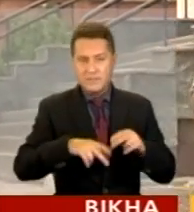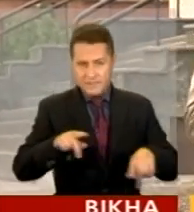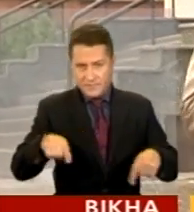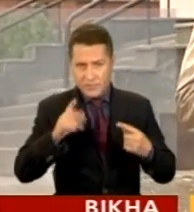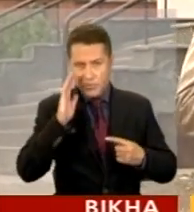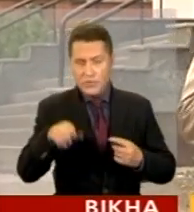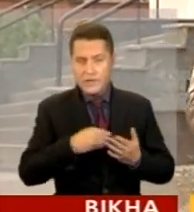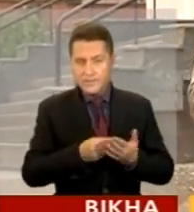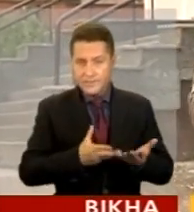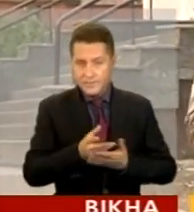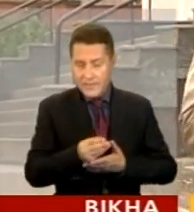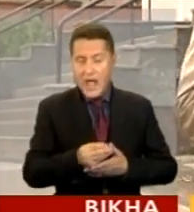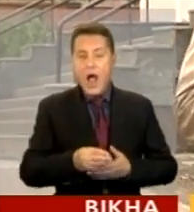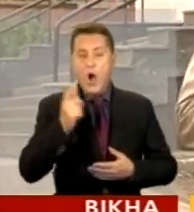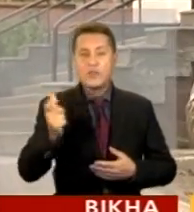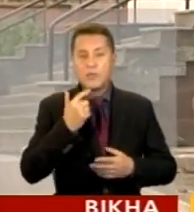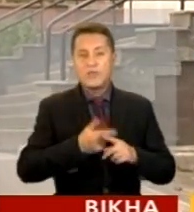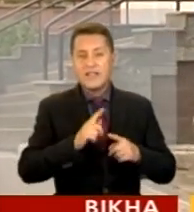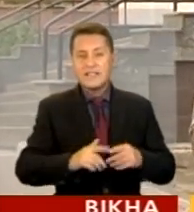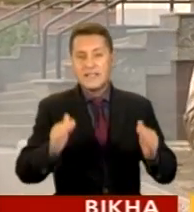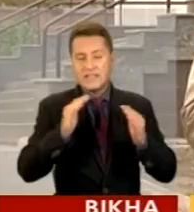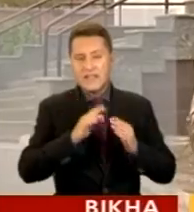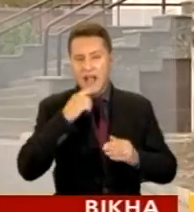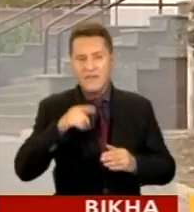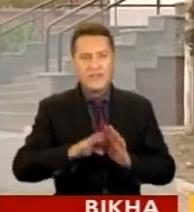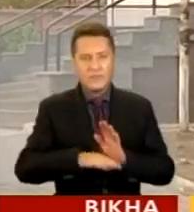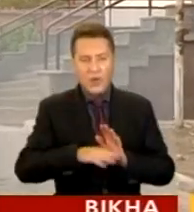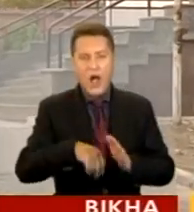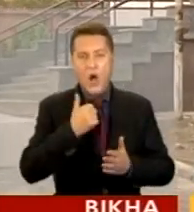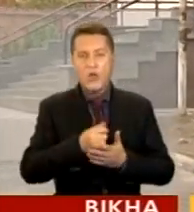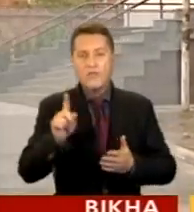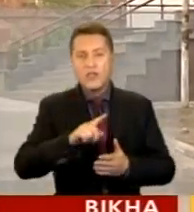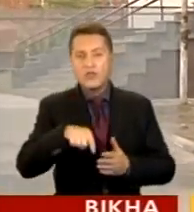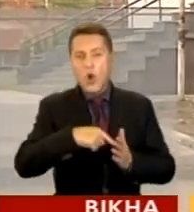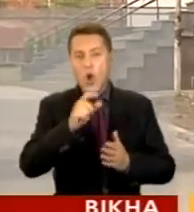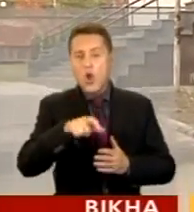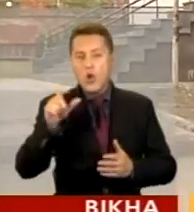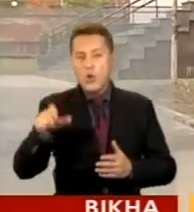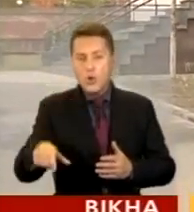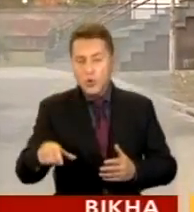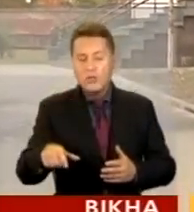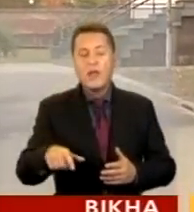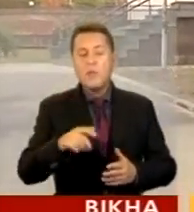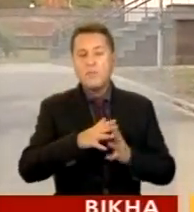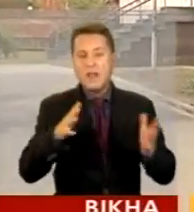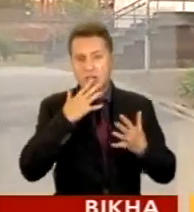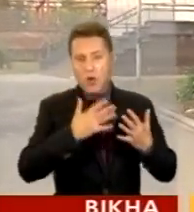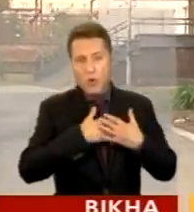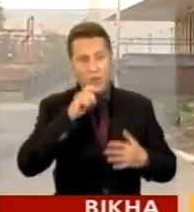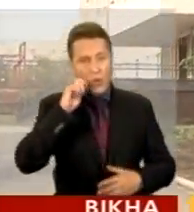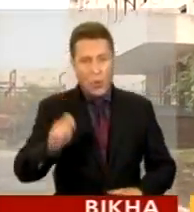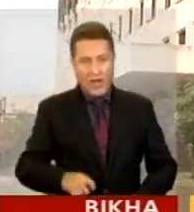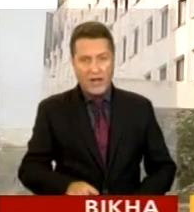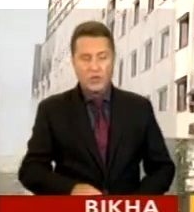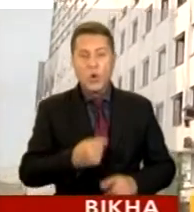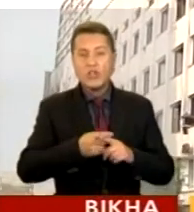підуть чималі кошти. Але господар цих стін каже, то дарма. Головне, що маріупольці від того стали більше любити Україну. І ту любов ні за які гроші не